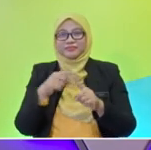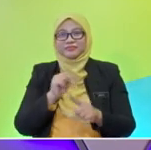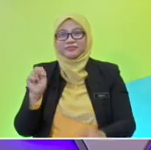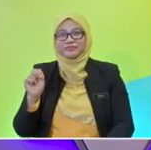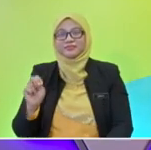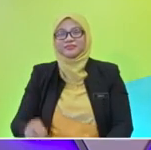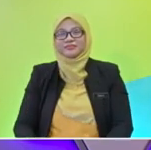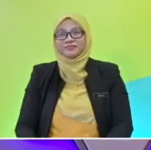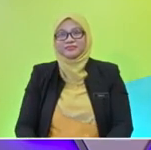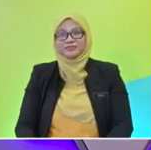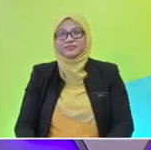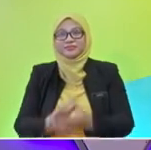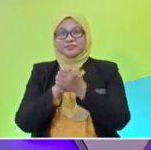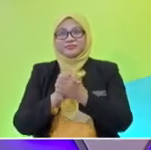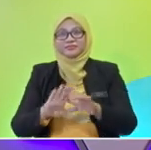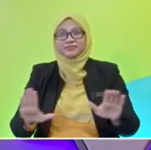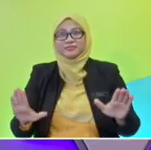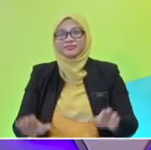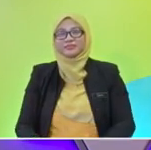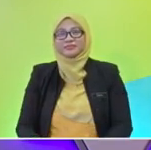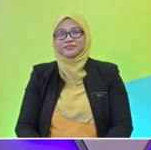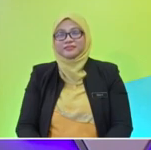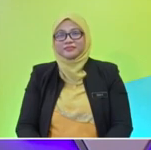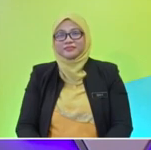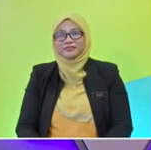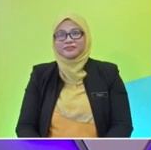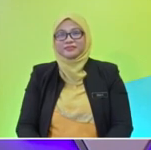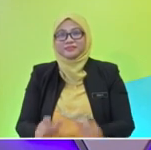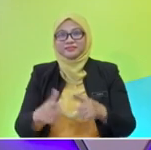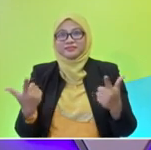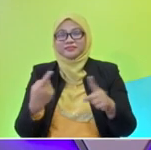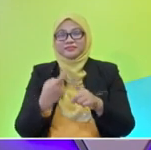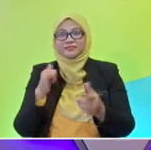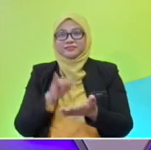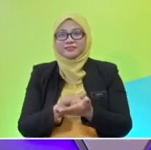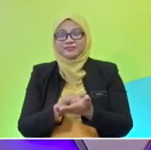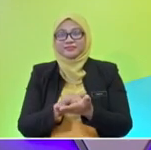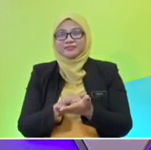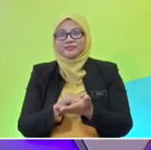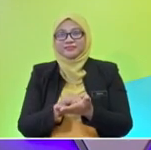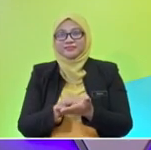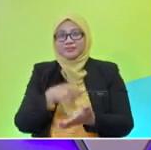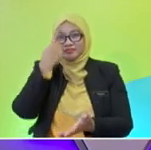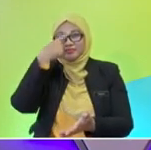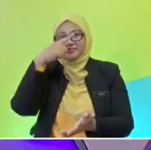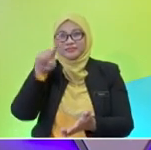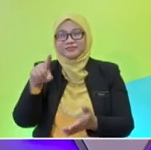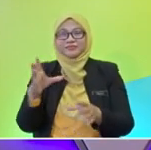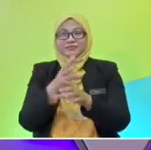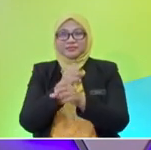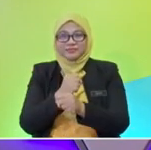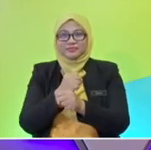Tujuan keselamatan selain dari padi itu Hanif kita juga menjalankan hubungan diplomatik adalah untuk memperoleh